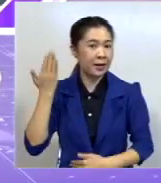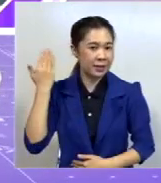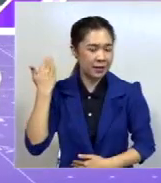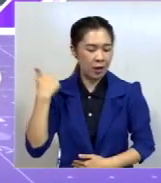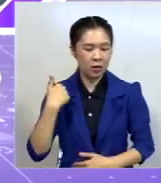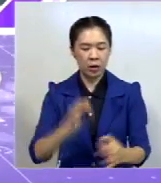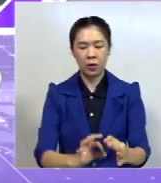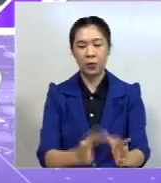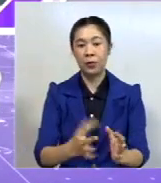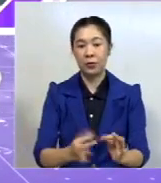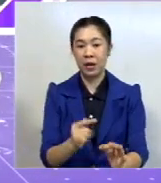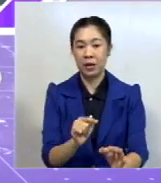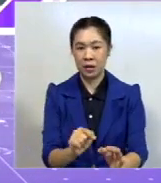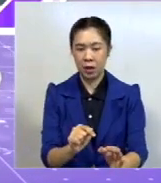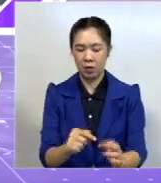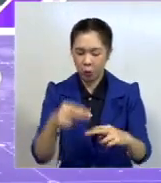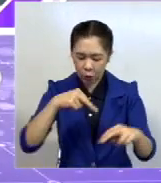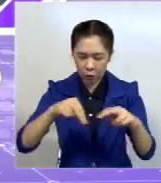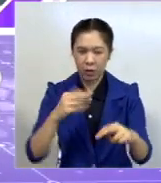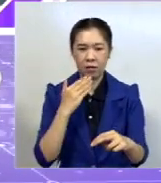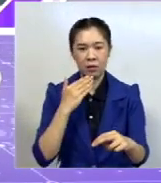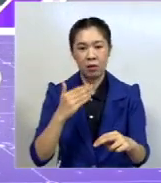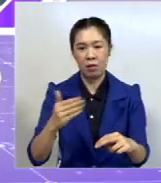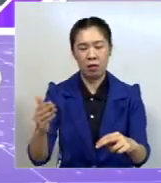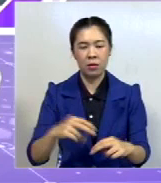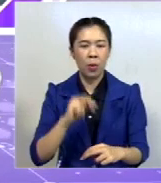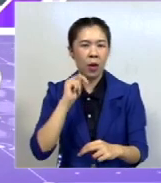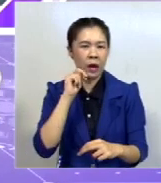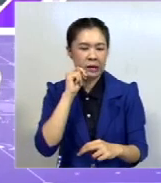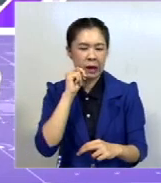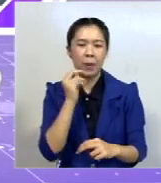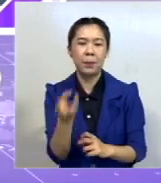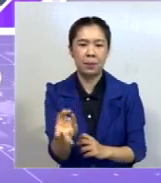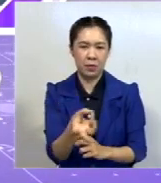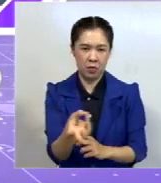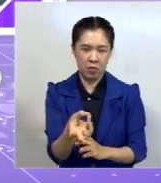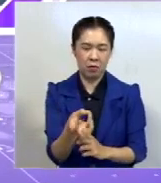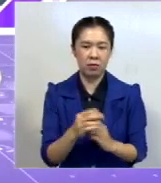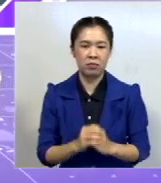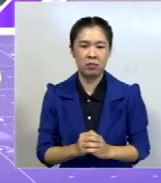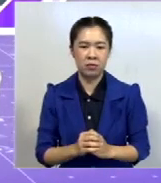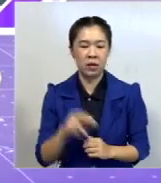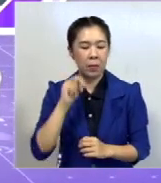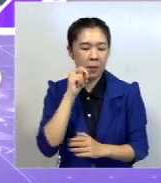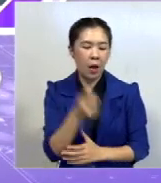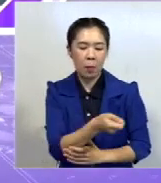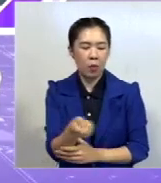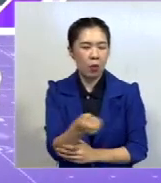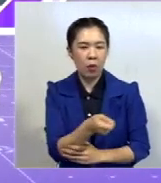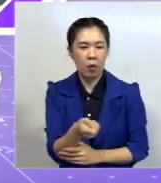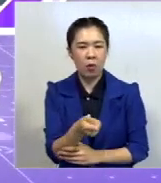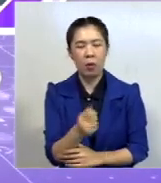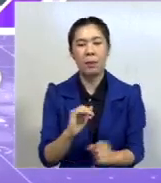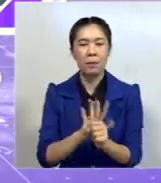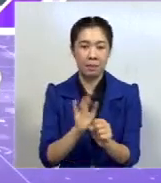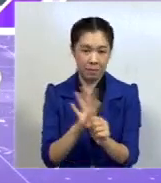สูงตอเนี่ยเราต้องควบคุมตลอดเลยนะครับเพราะบริเวณนั้นเราไม่มีน้ำมากพอที่จะสามารถเหมือนข้างล่างที่จะสามารถดับตอได้แบบสนิทนะครับเ